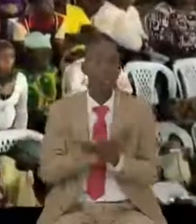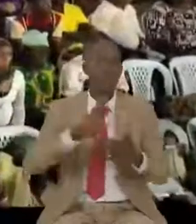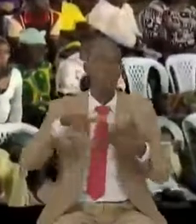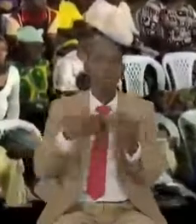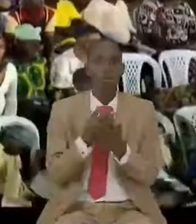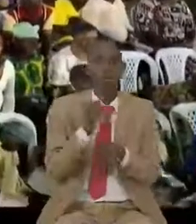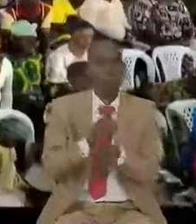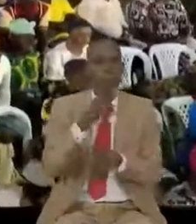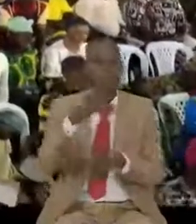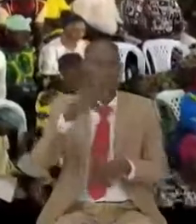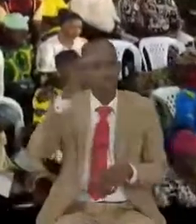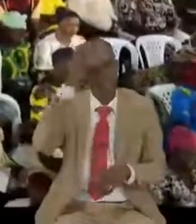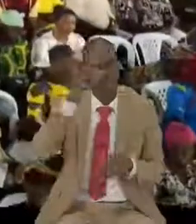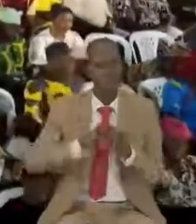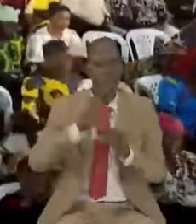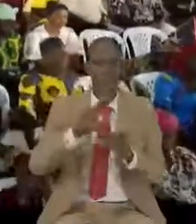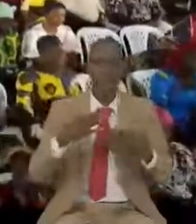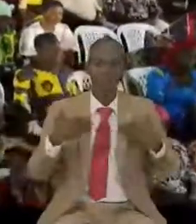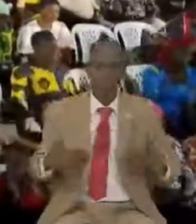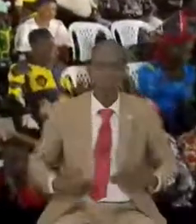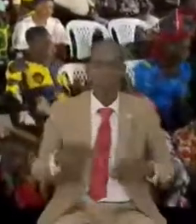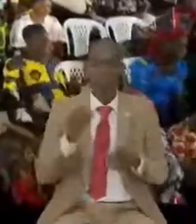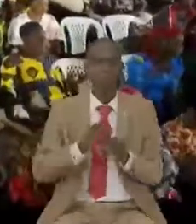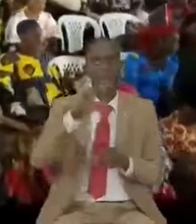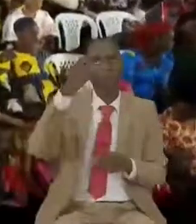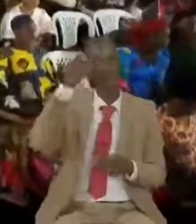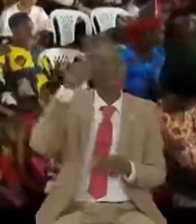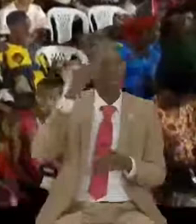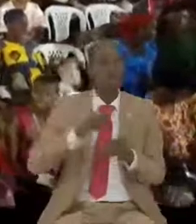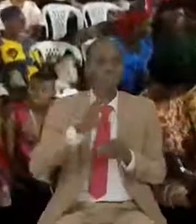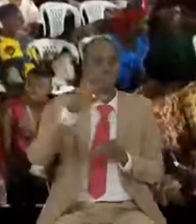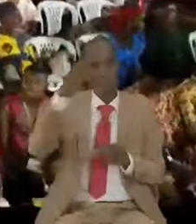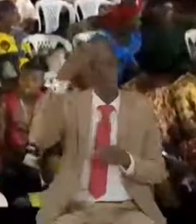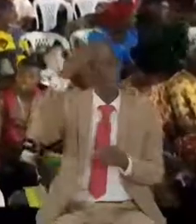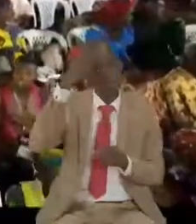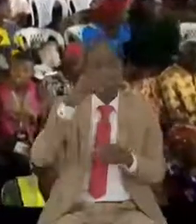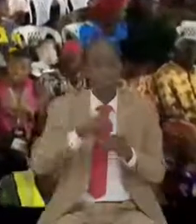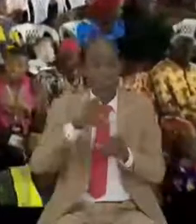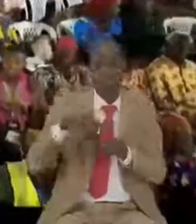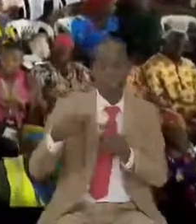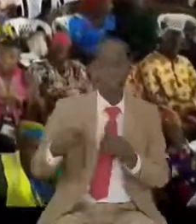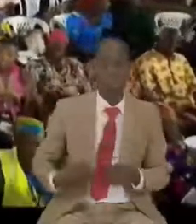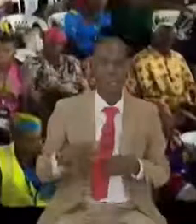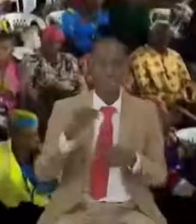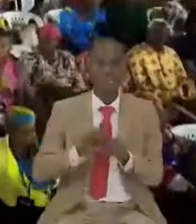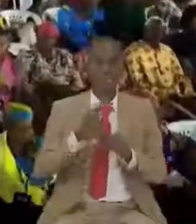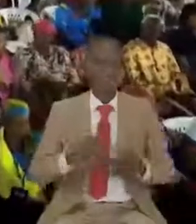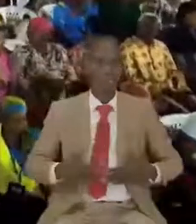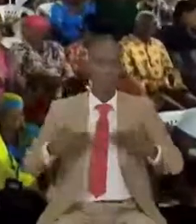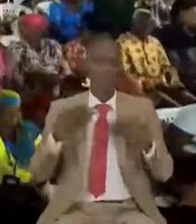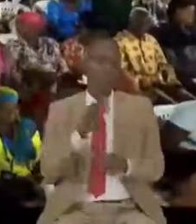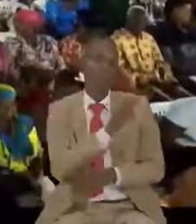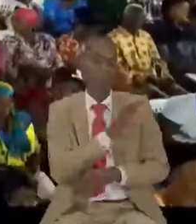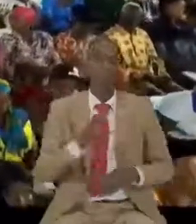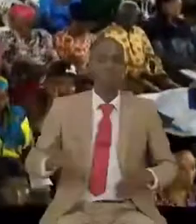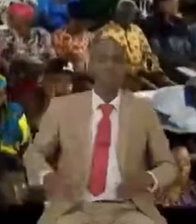de détruire toutes les œuvres du diable dans votre corps, dans votre esprit, dans votre cerveau, dans votre